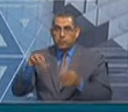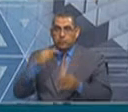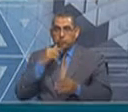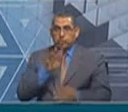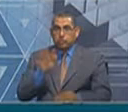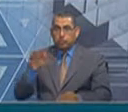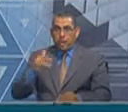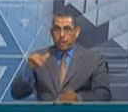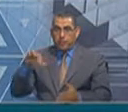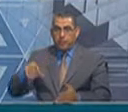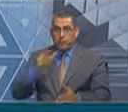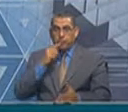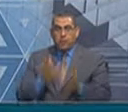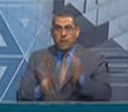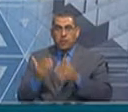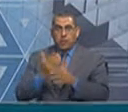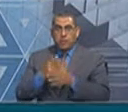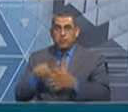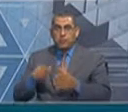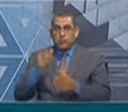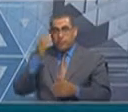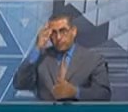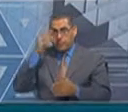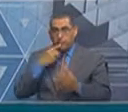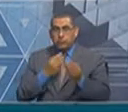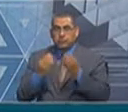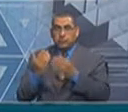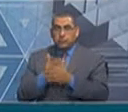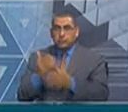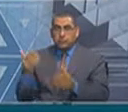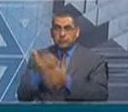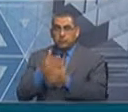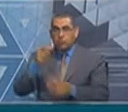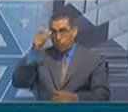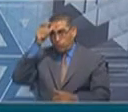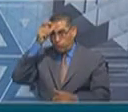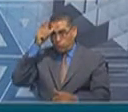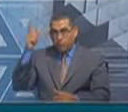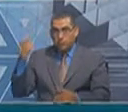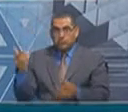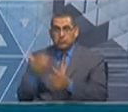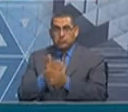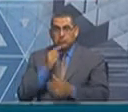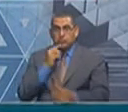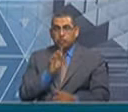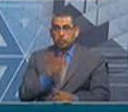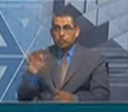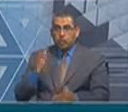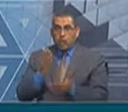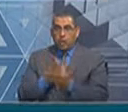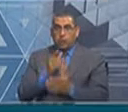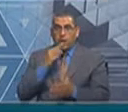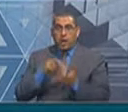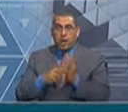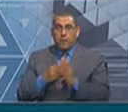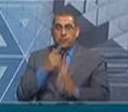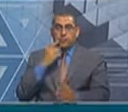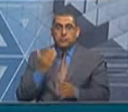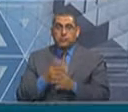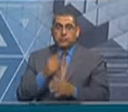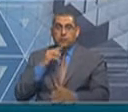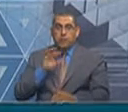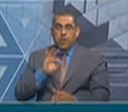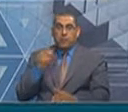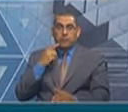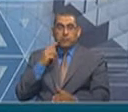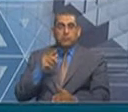الشرق الأوسط، إذا كنا نتحدث عن التدخلات التركية في منطقة الشرق الأوسط وهو في منطقة الشرق المتوسط،